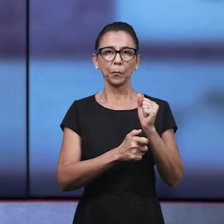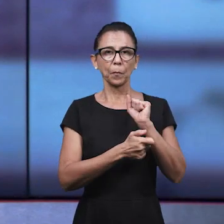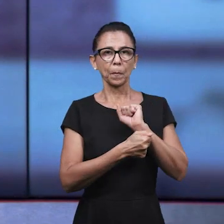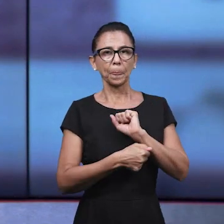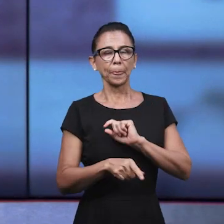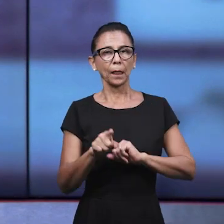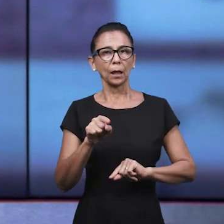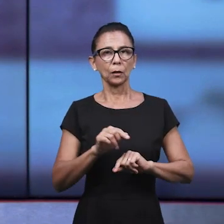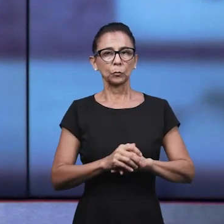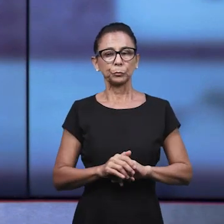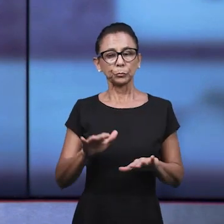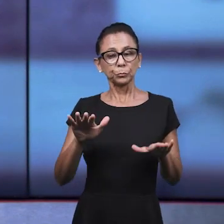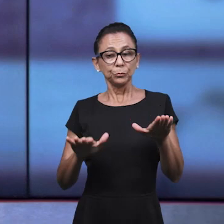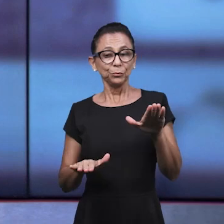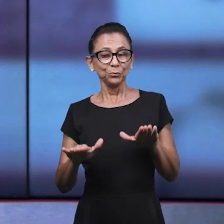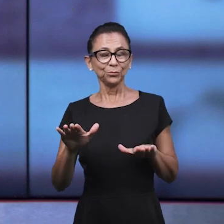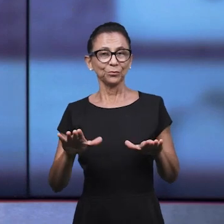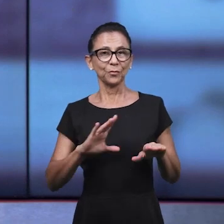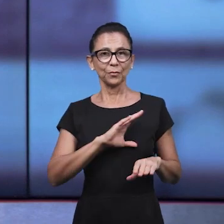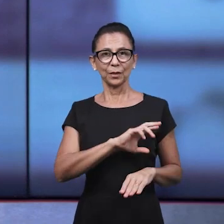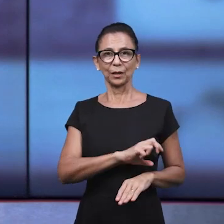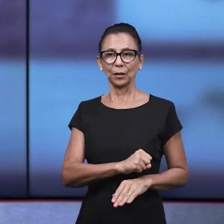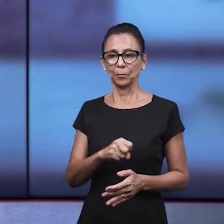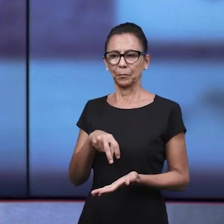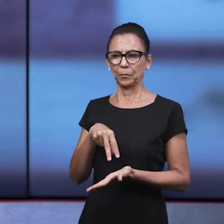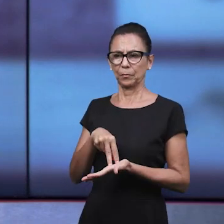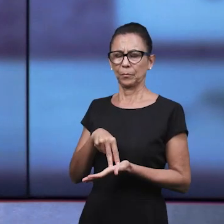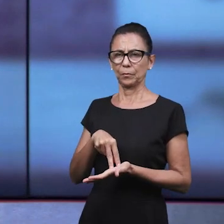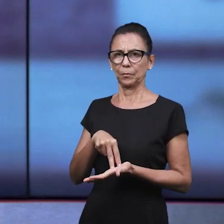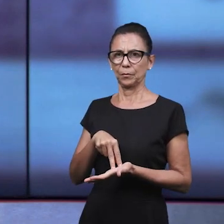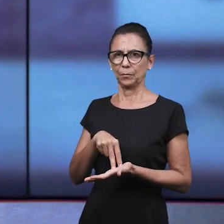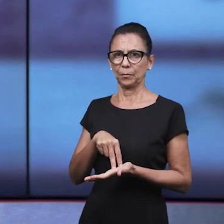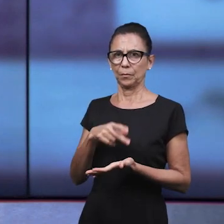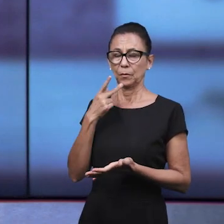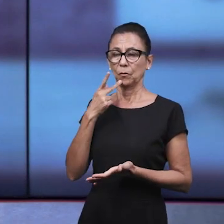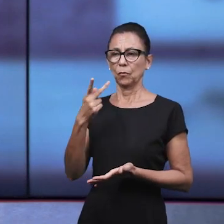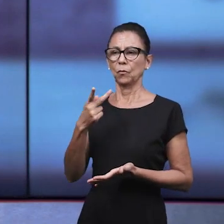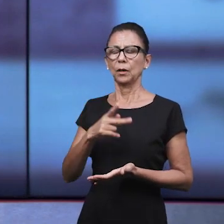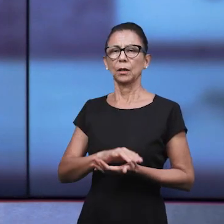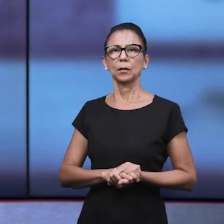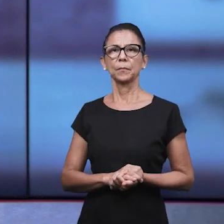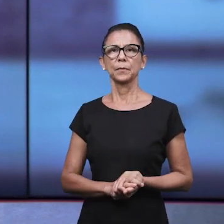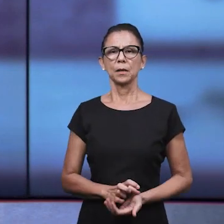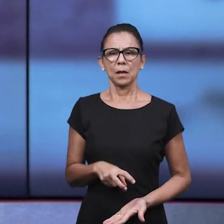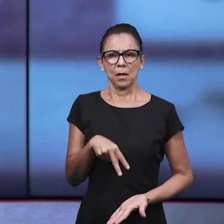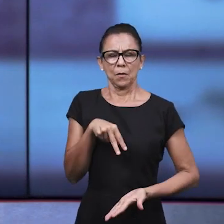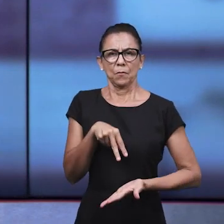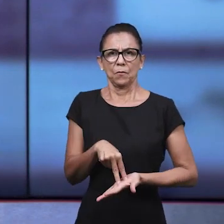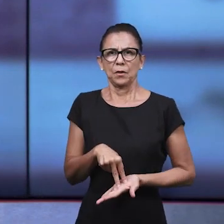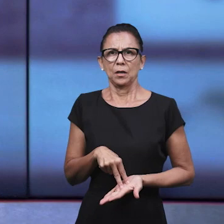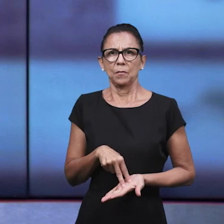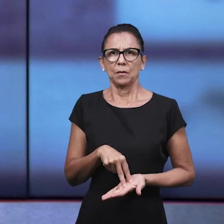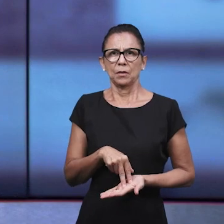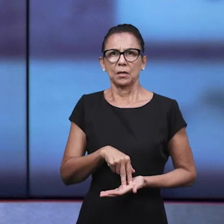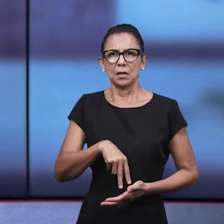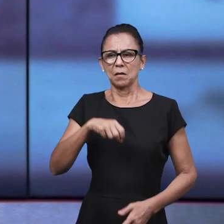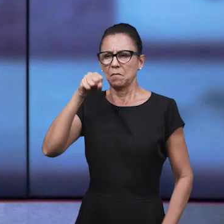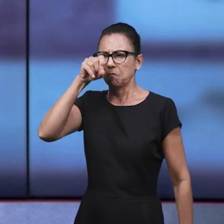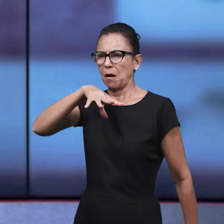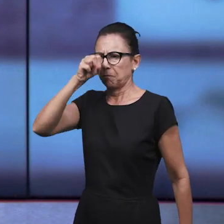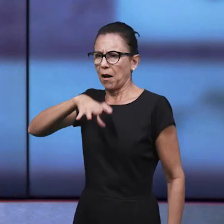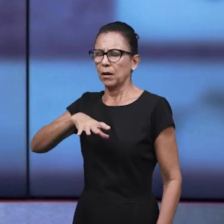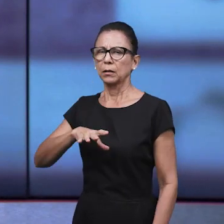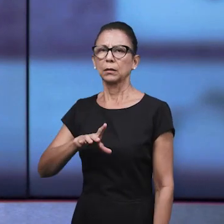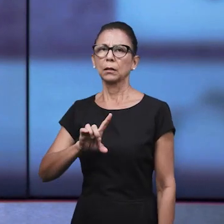secrets de l'éducation se trouve dans trouver l'équilibre entre amour et fermeté. Mais attention, être ferme n'est pas être